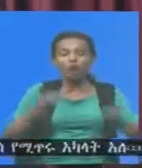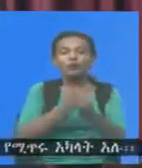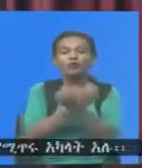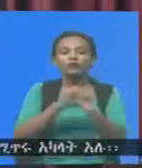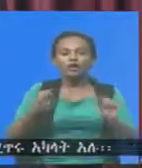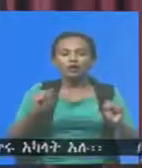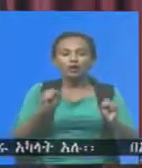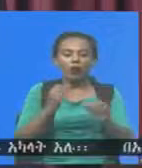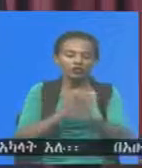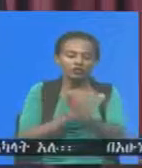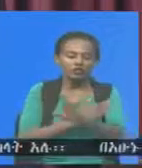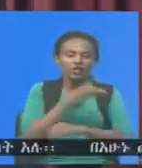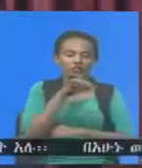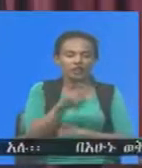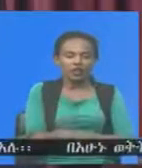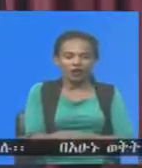ያስፈልጋል።